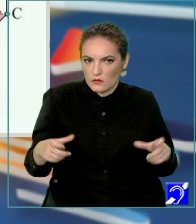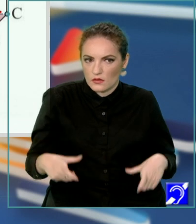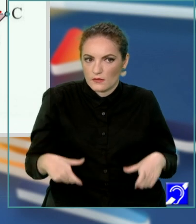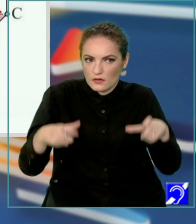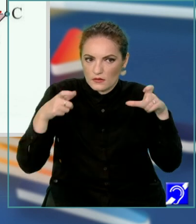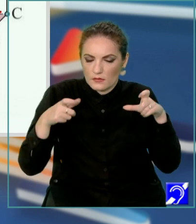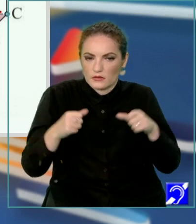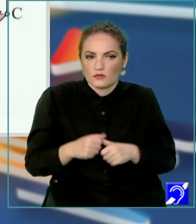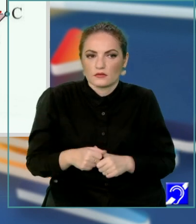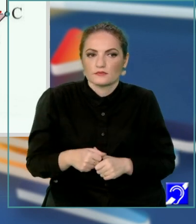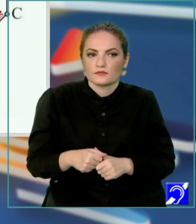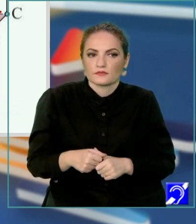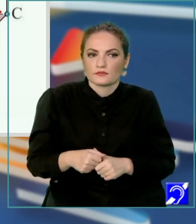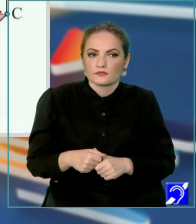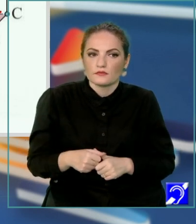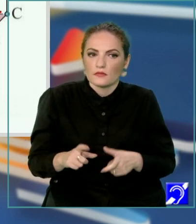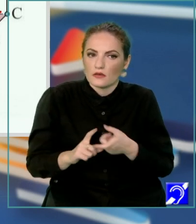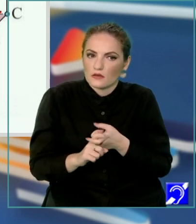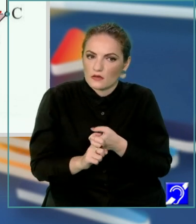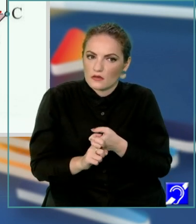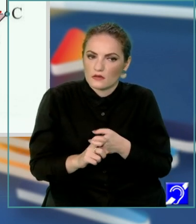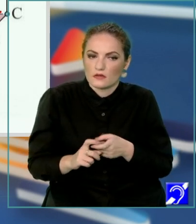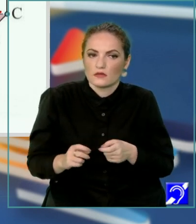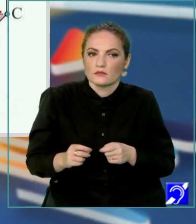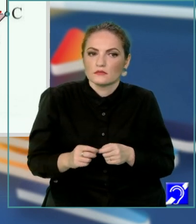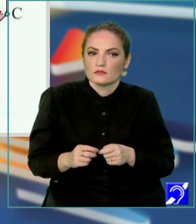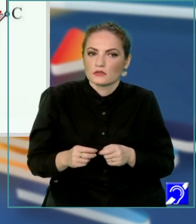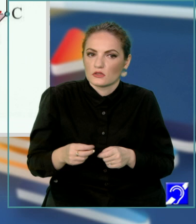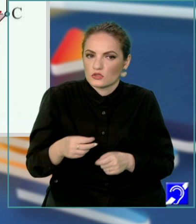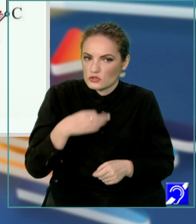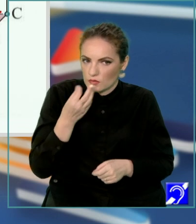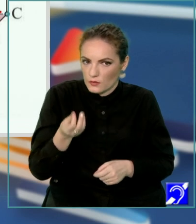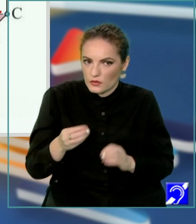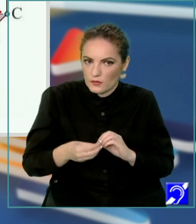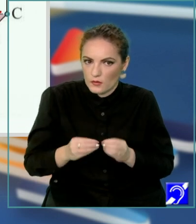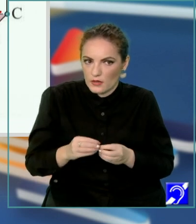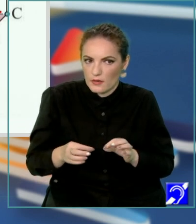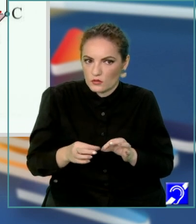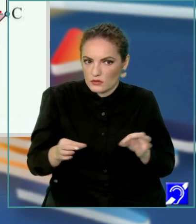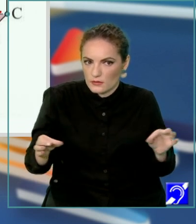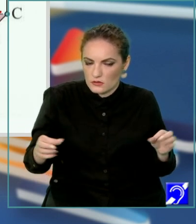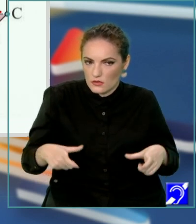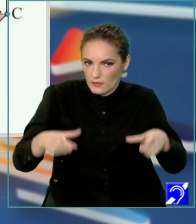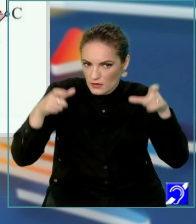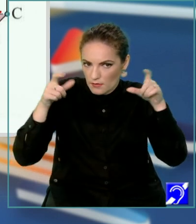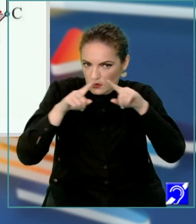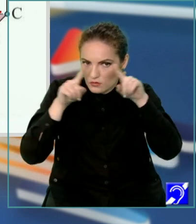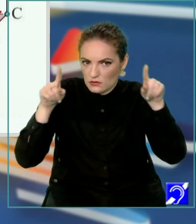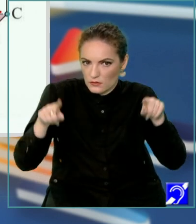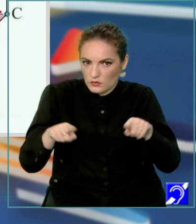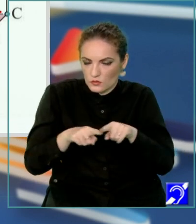conectăm datele problemei cu dimensiunile paralelipipedului care ni se cer